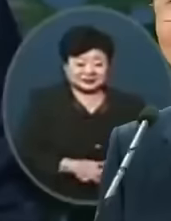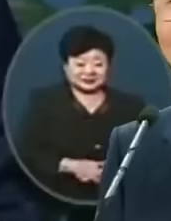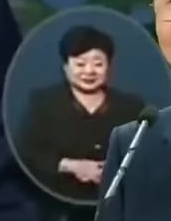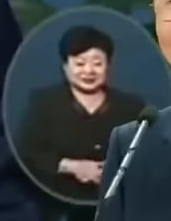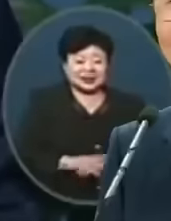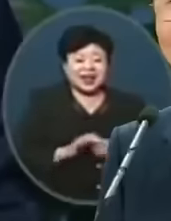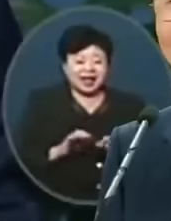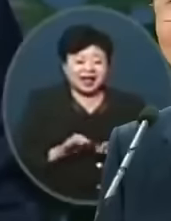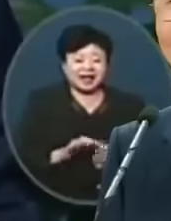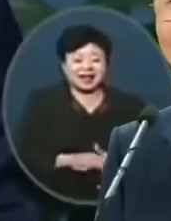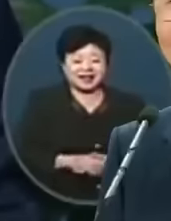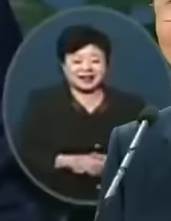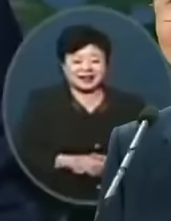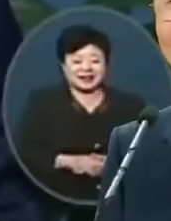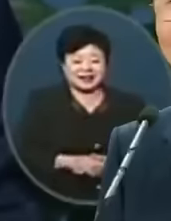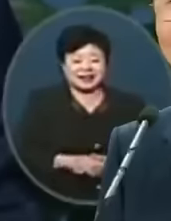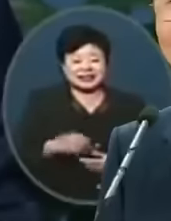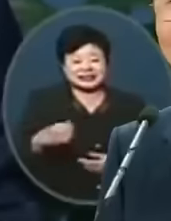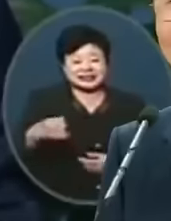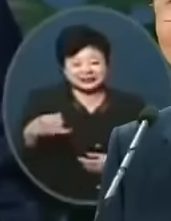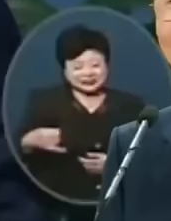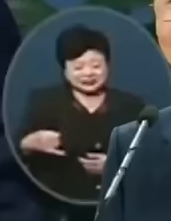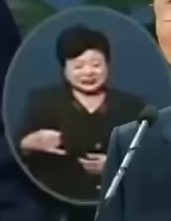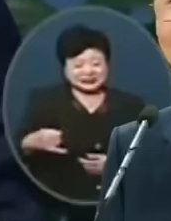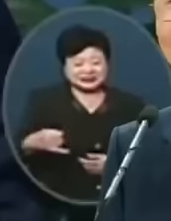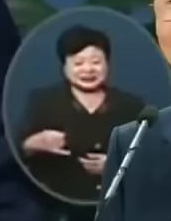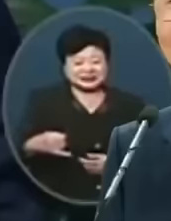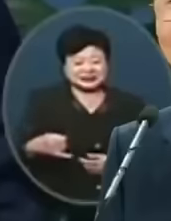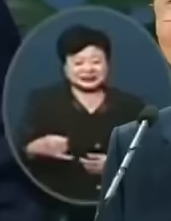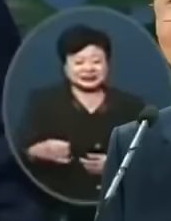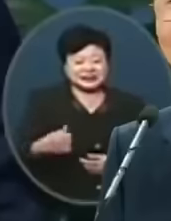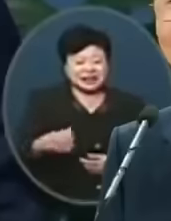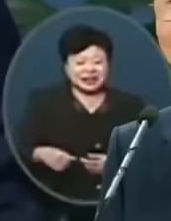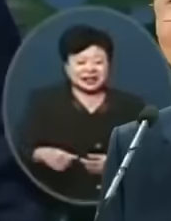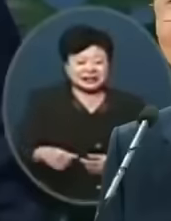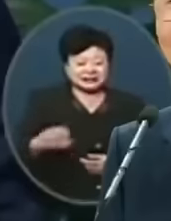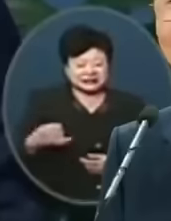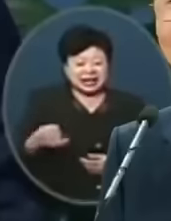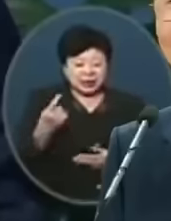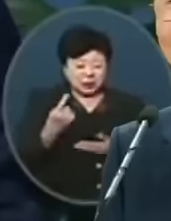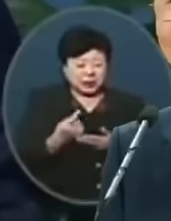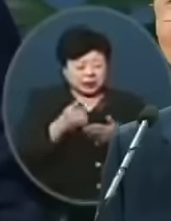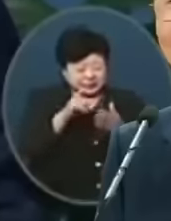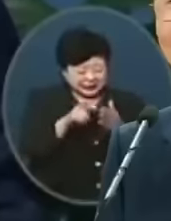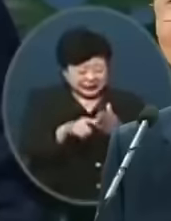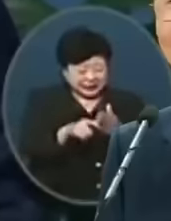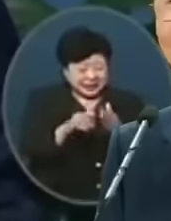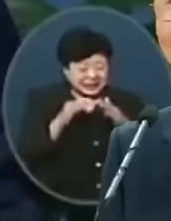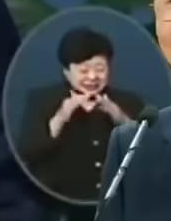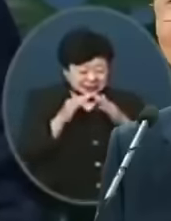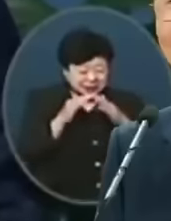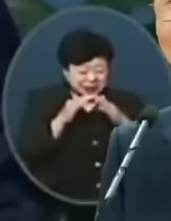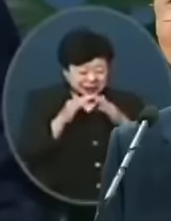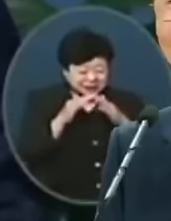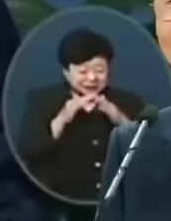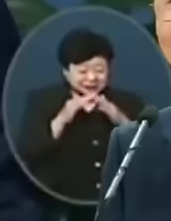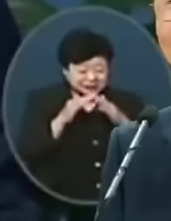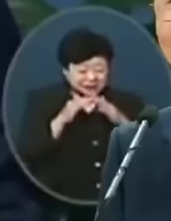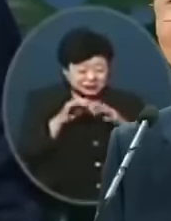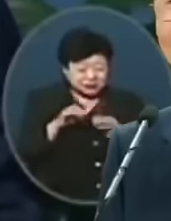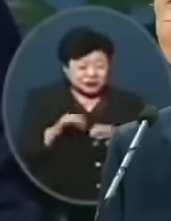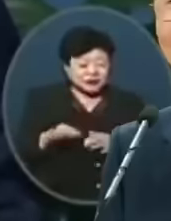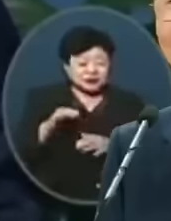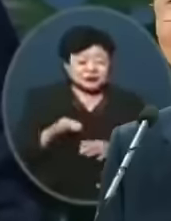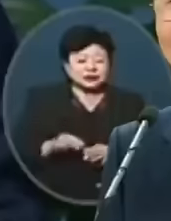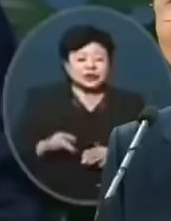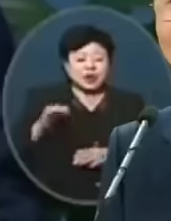하하 자식들이 더구나 아들이 아니고 딸 자식이 오면은 집에서 후이되어 눌러